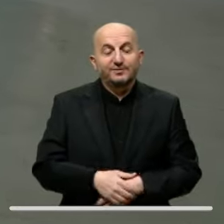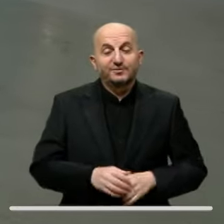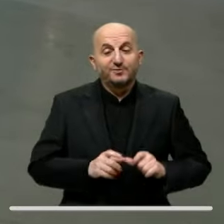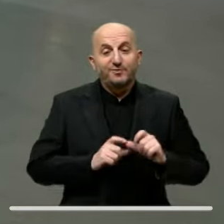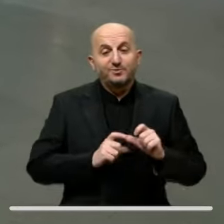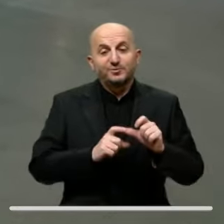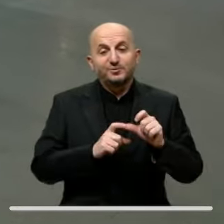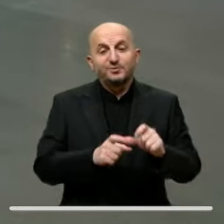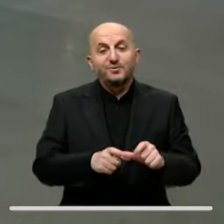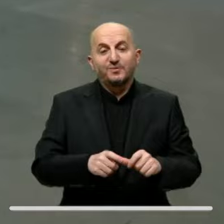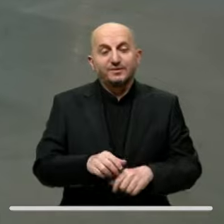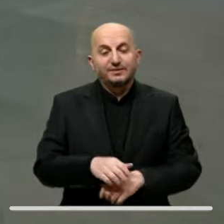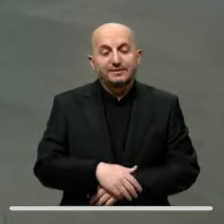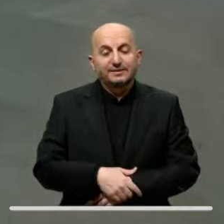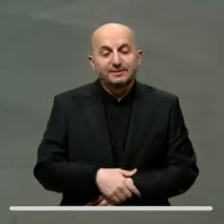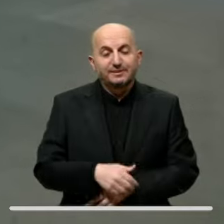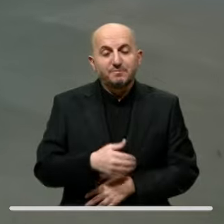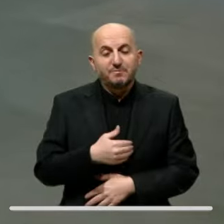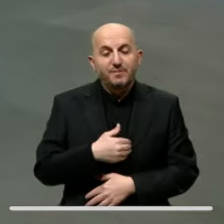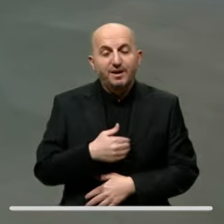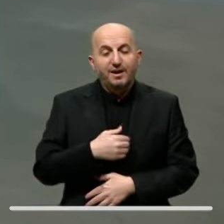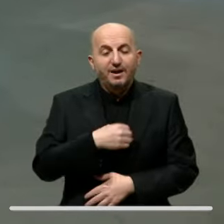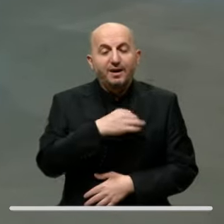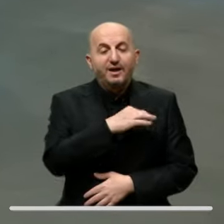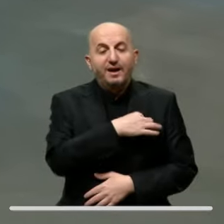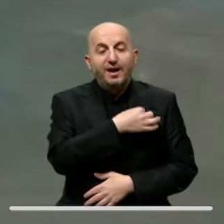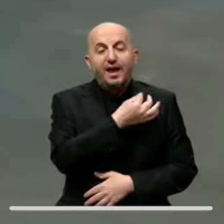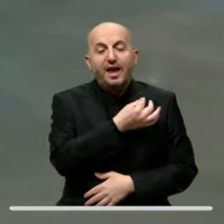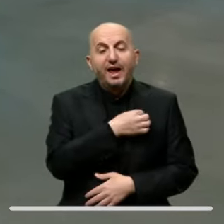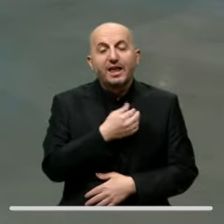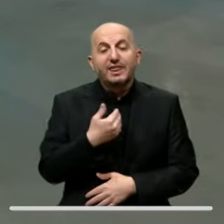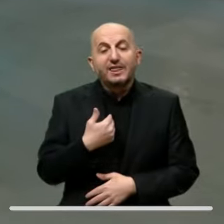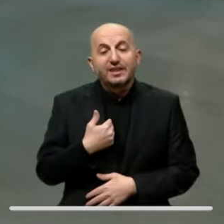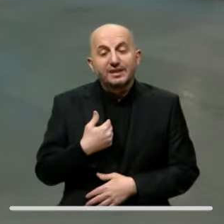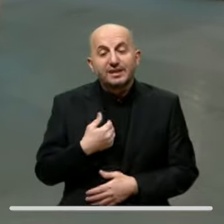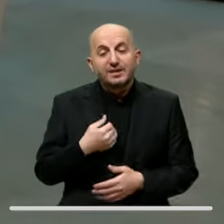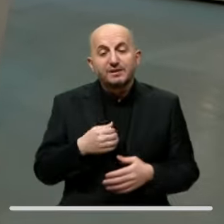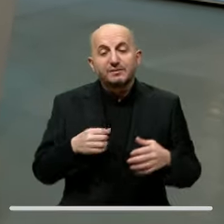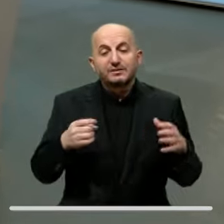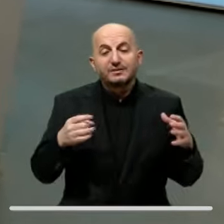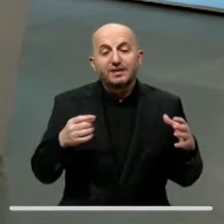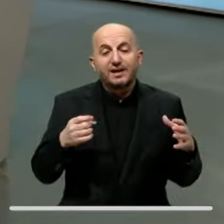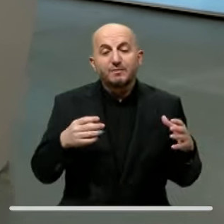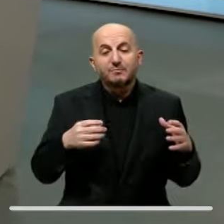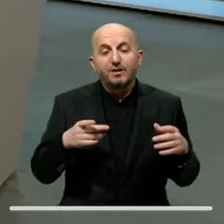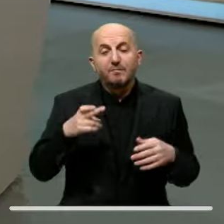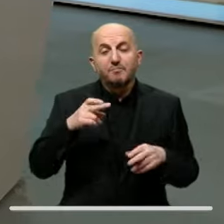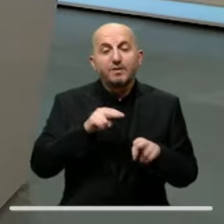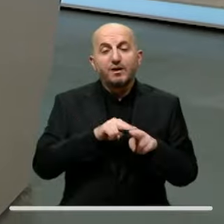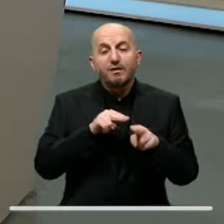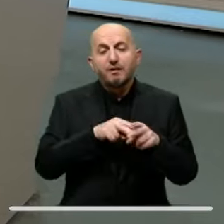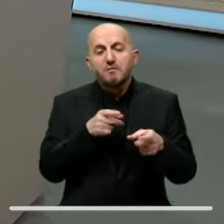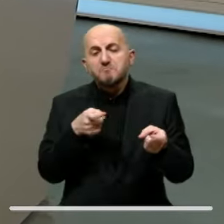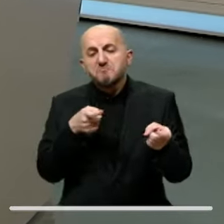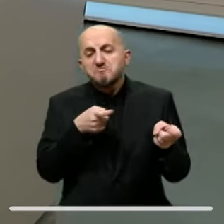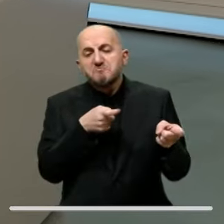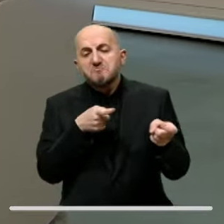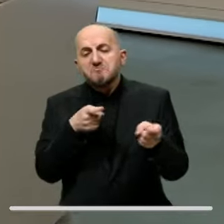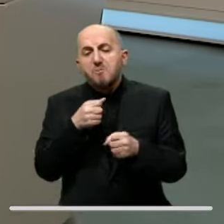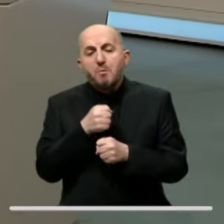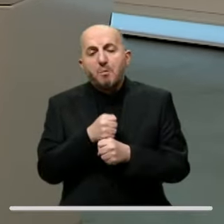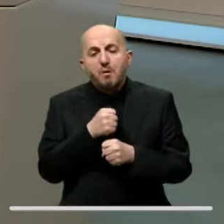sorayım. Dinliyorum. Hocam ben Güneydoğu gazisiyim de. Diyarbakır'ın dağlarında PKK ile mücadelede aktif görevler